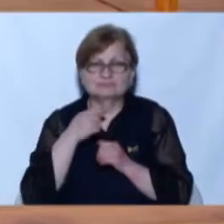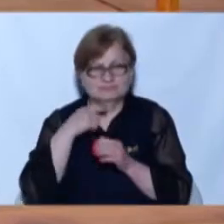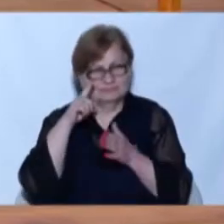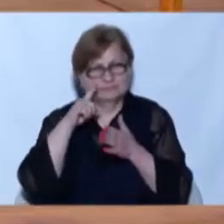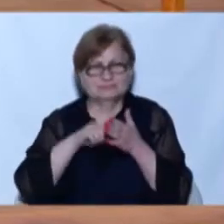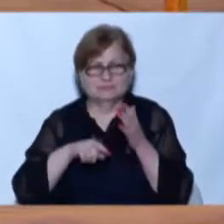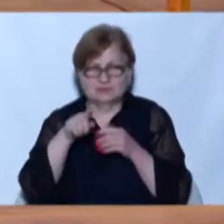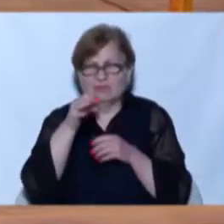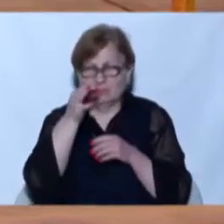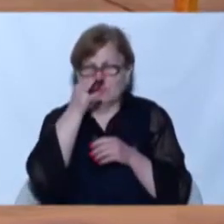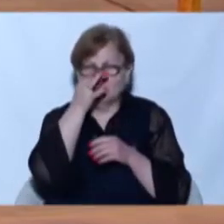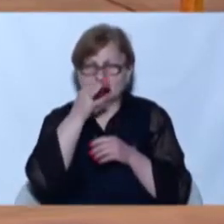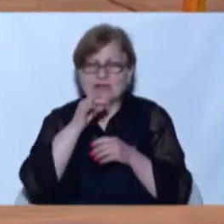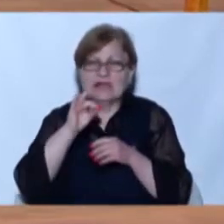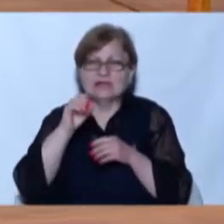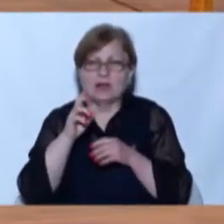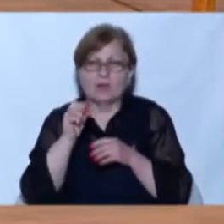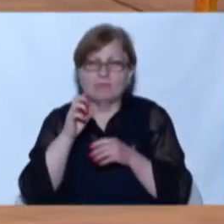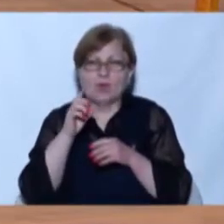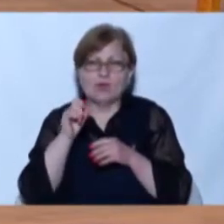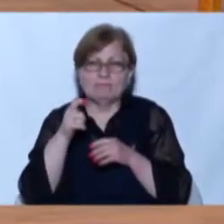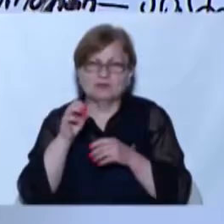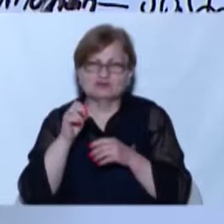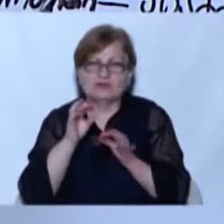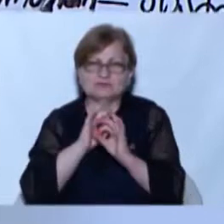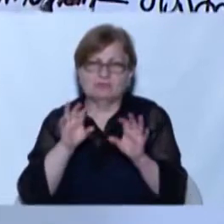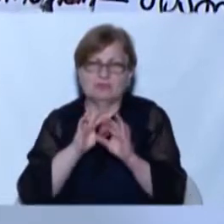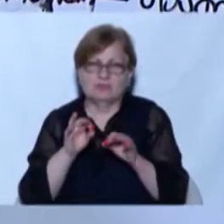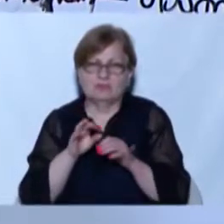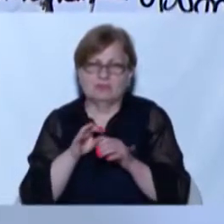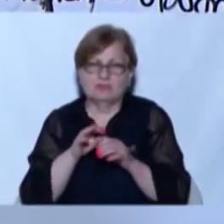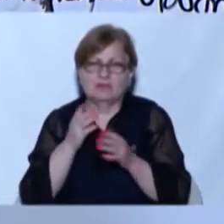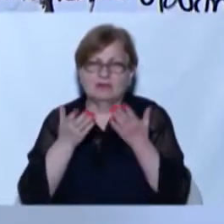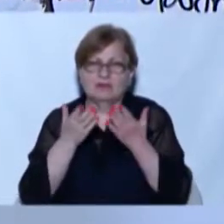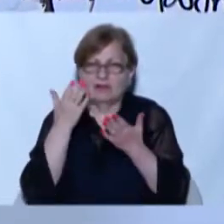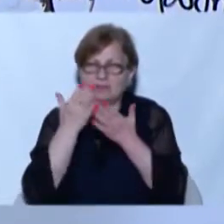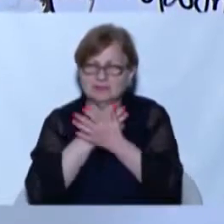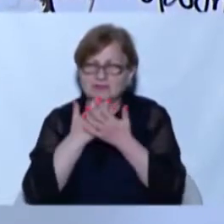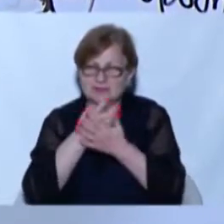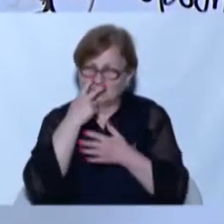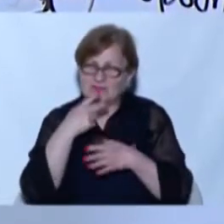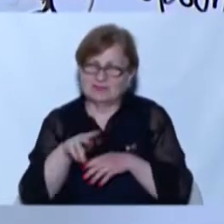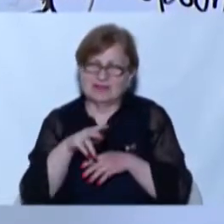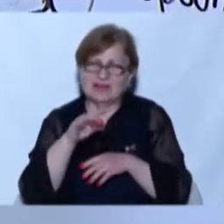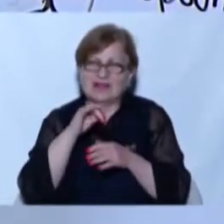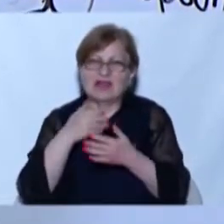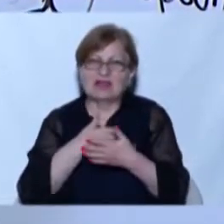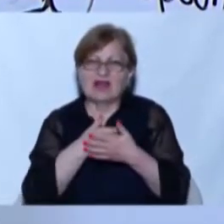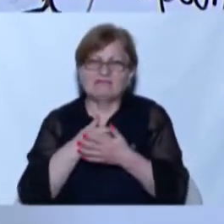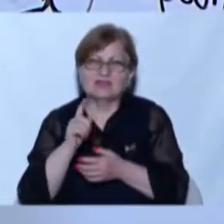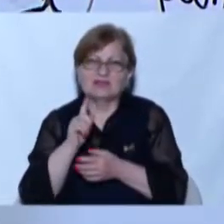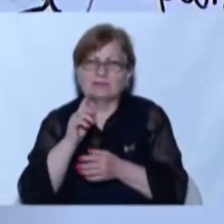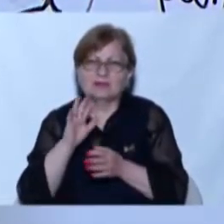Დარწმუნებული ვარ, მოგეწონათ იაკობ გოგებაშვილის მოთხრობა. Ალბათ კინოფილმ მიავნანასაც უყურეთ.